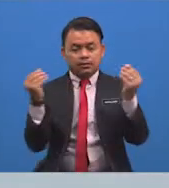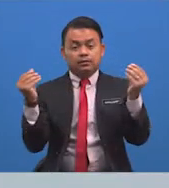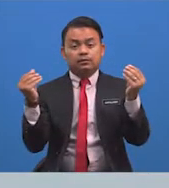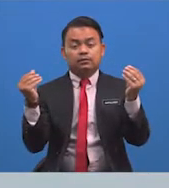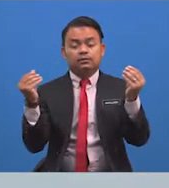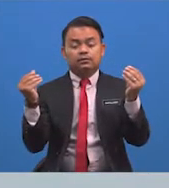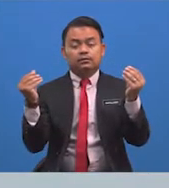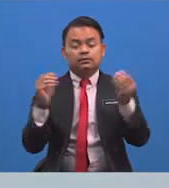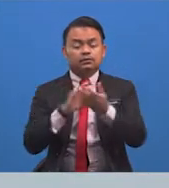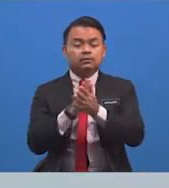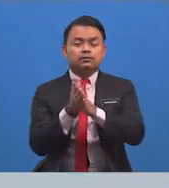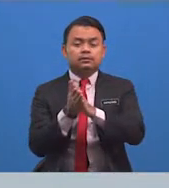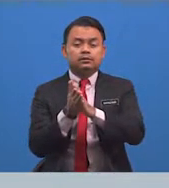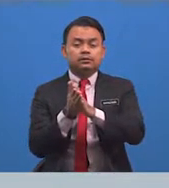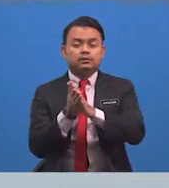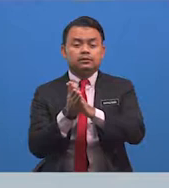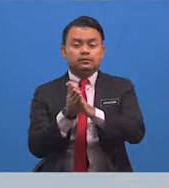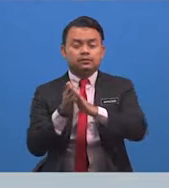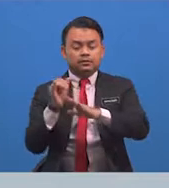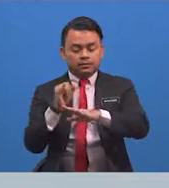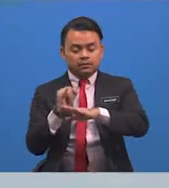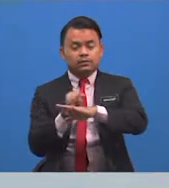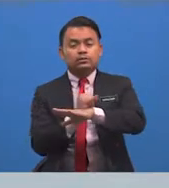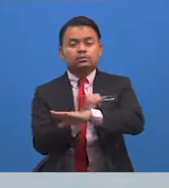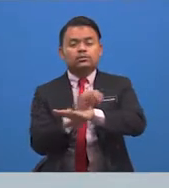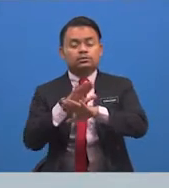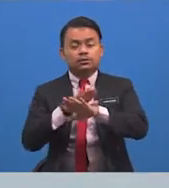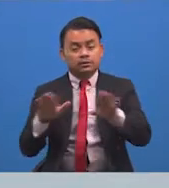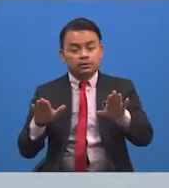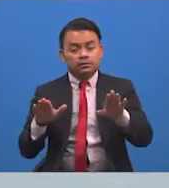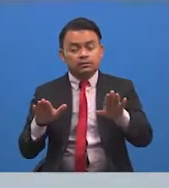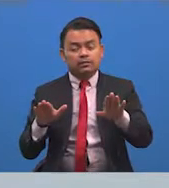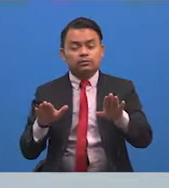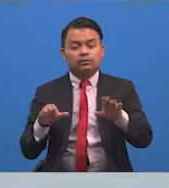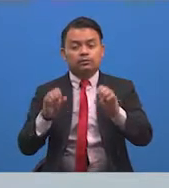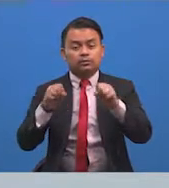tandus dan tidak sesuai untuk aktiviti pertanian.